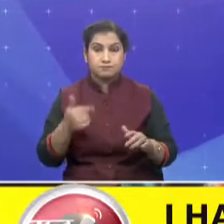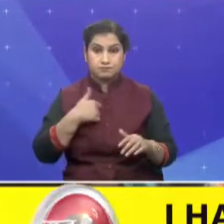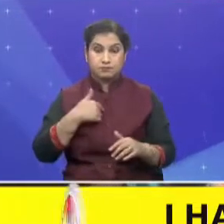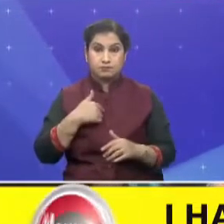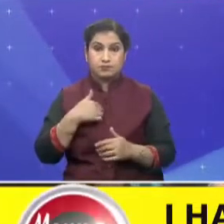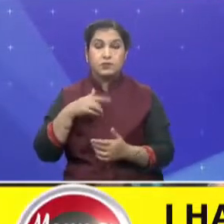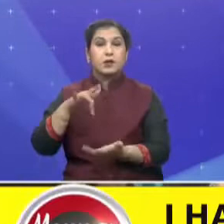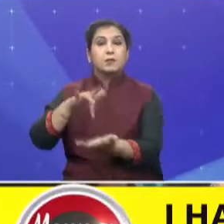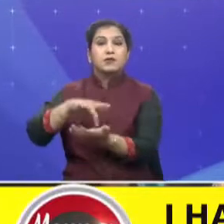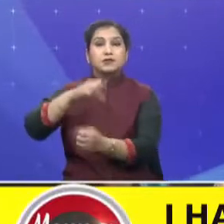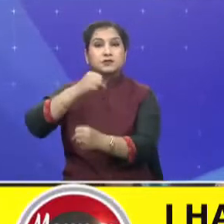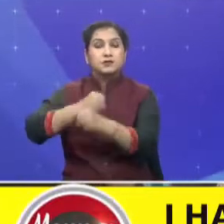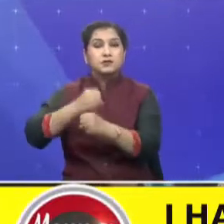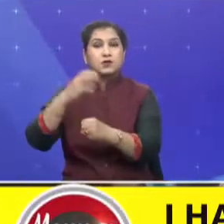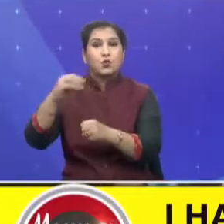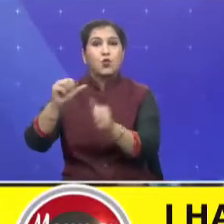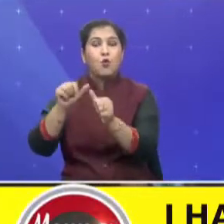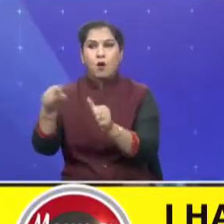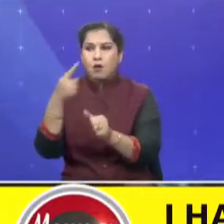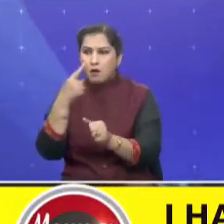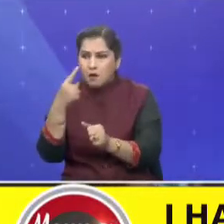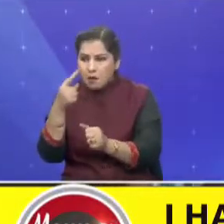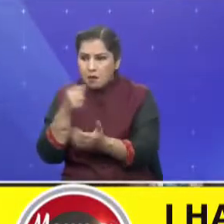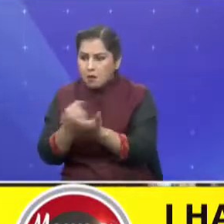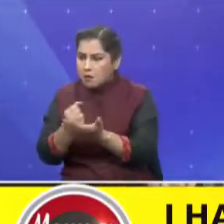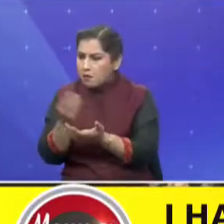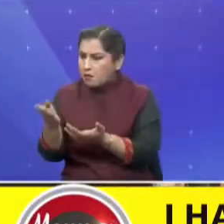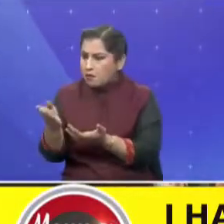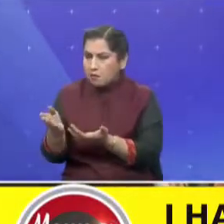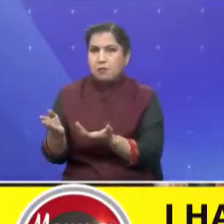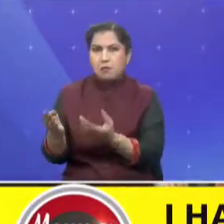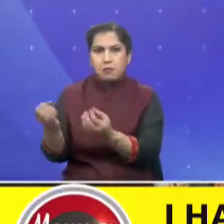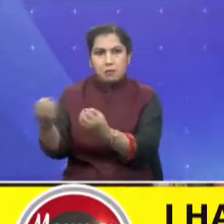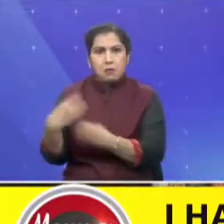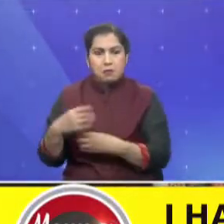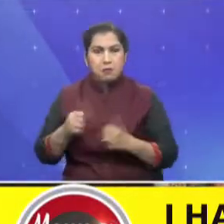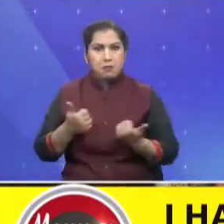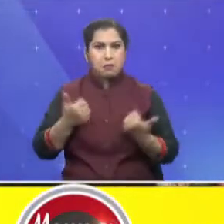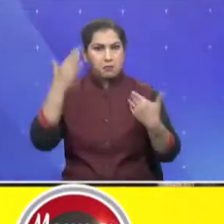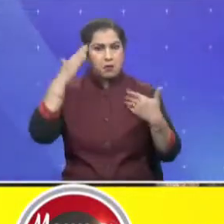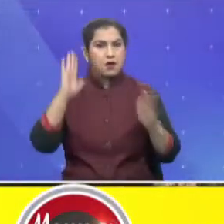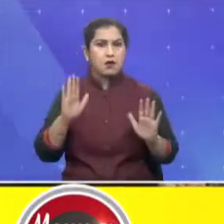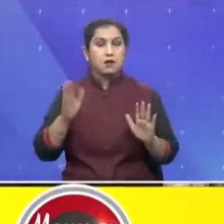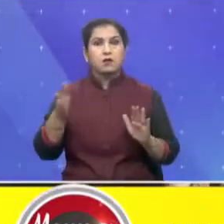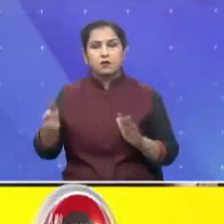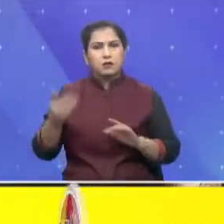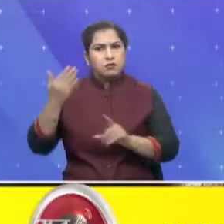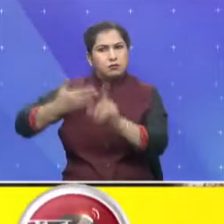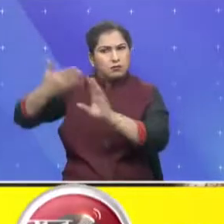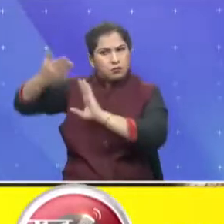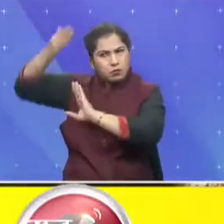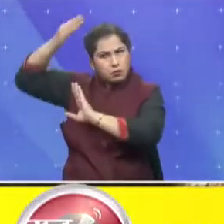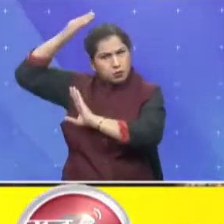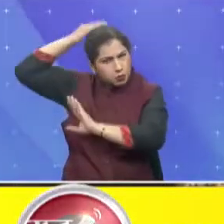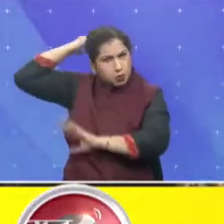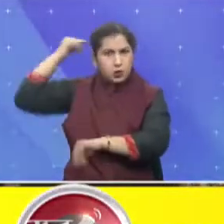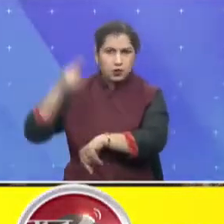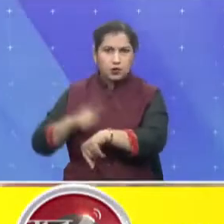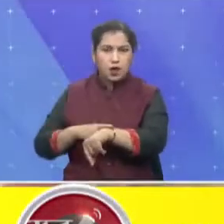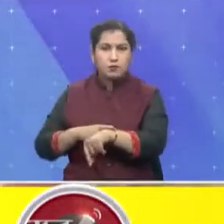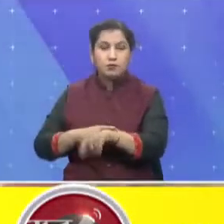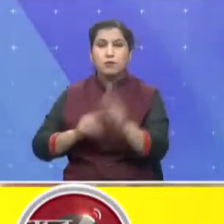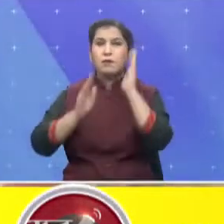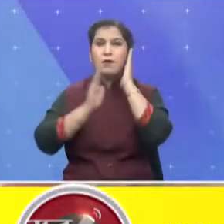के सागर मुले जी के प्रयासों के बारे में भी जानने को मिला है, जो सैकड़ों वर्ष पुरानी